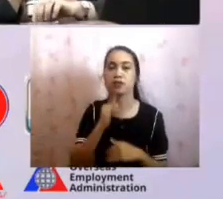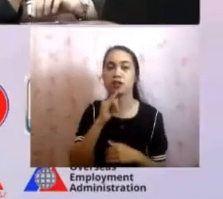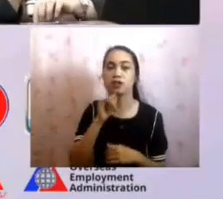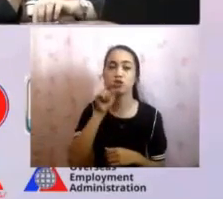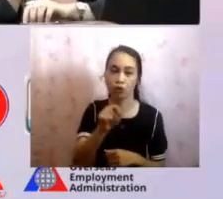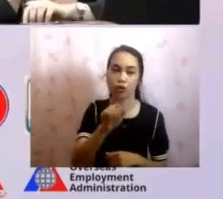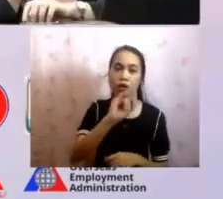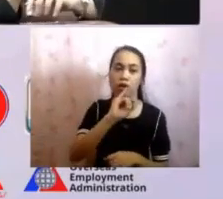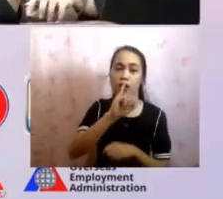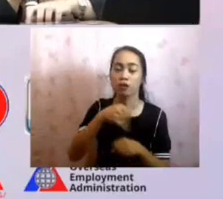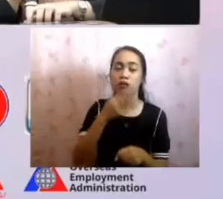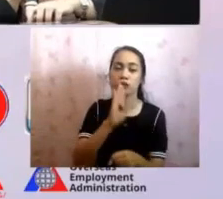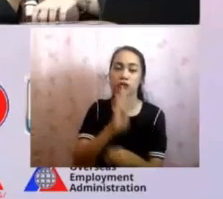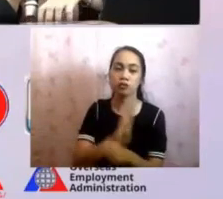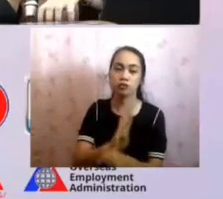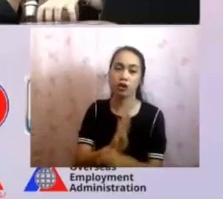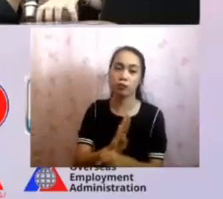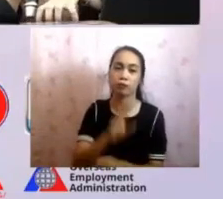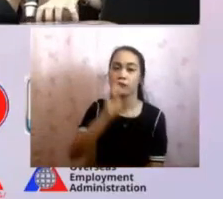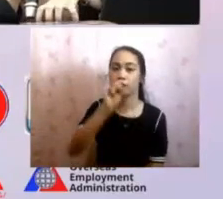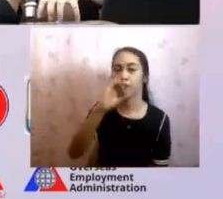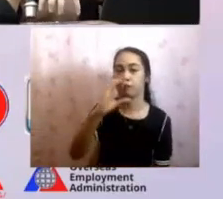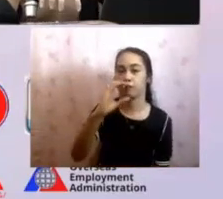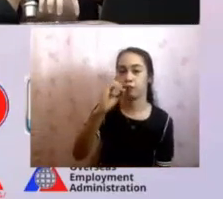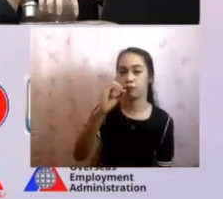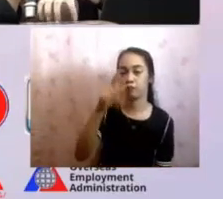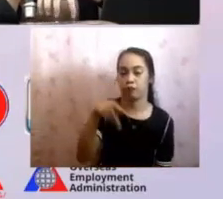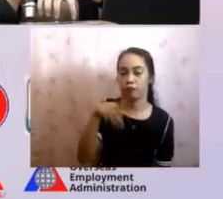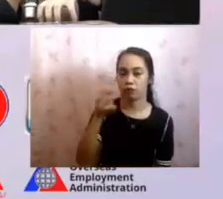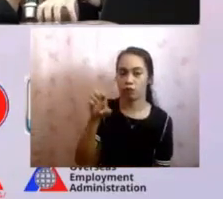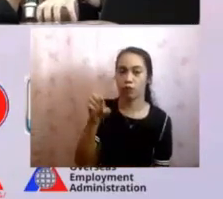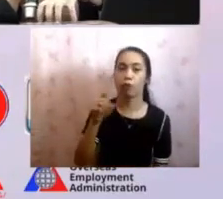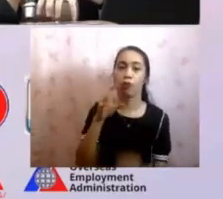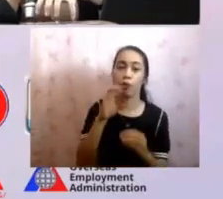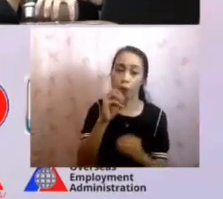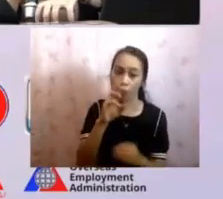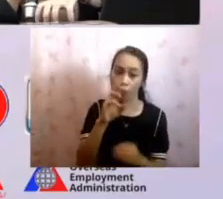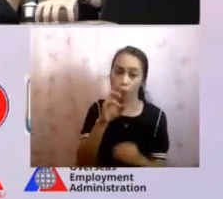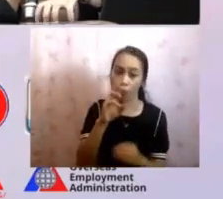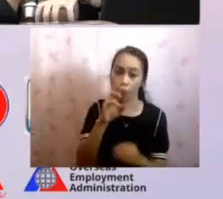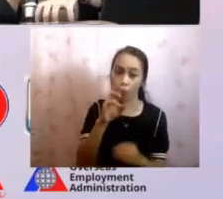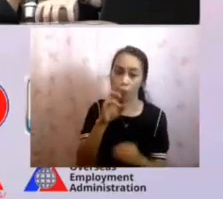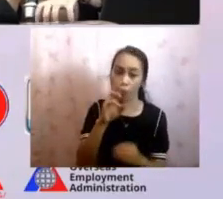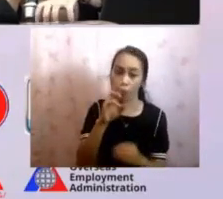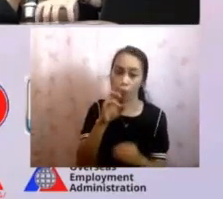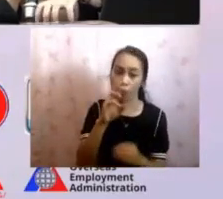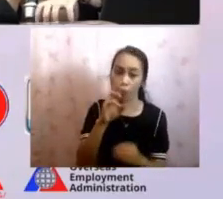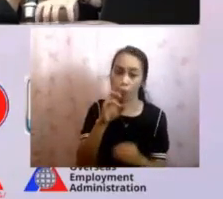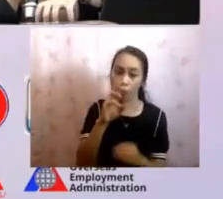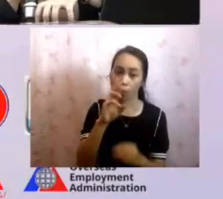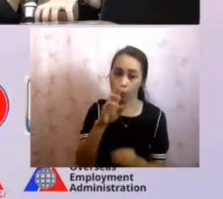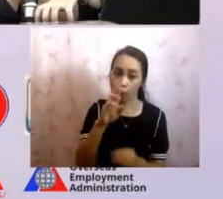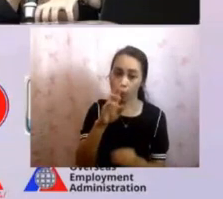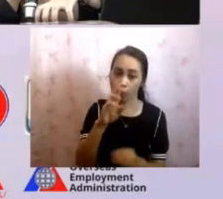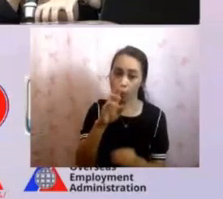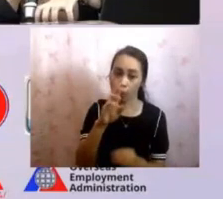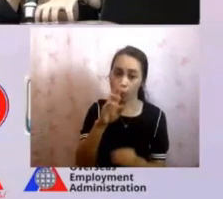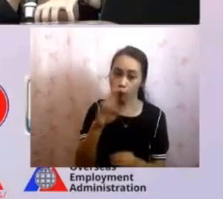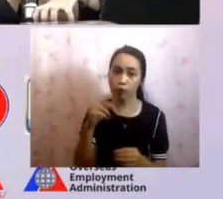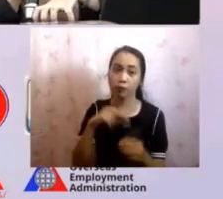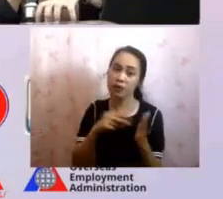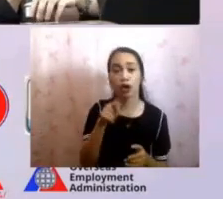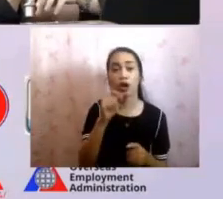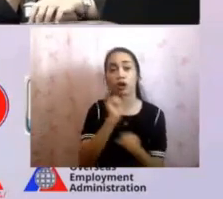contract nga ingon ani ang nakastate nga imong trabaho without reading kung unsa imong job scope niya ang ending og suguon